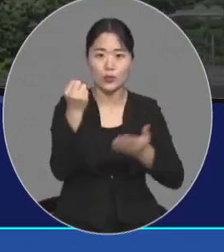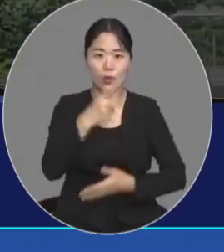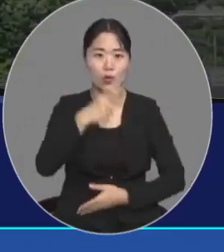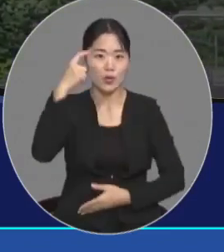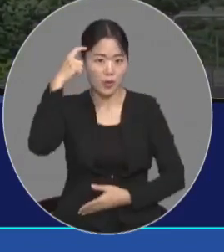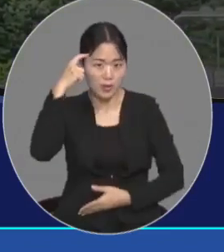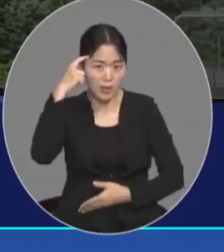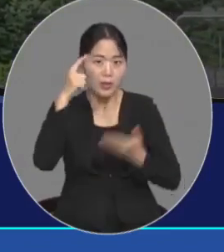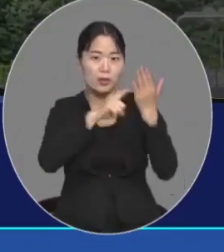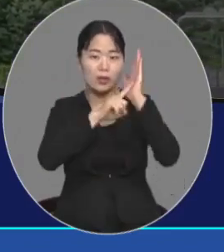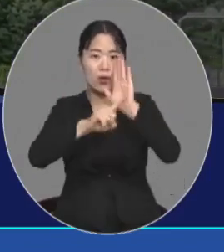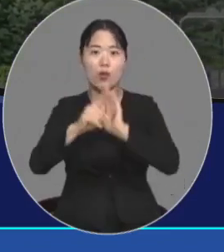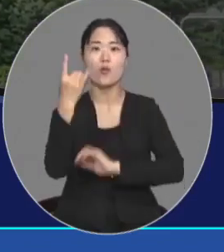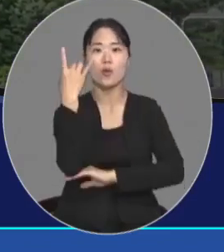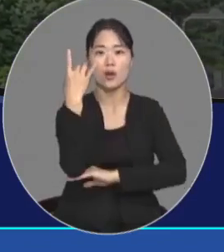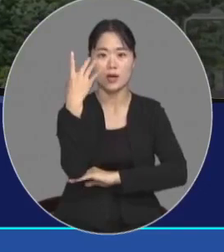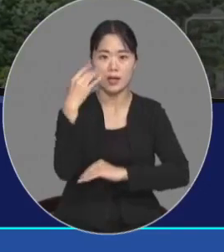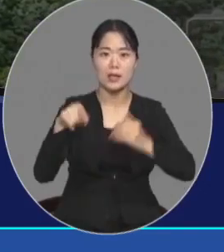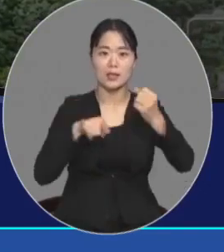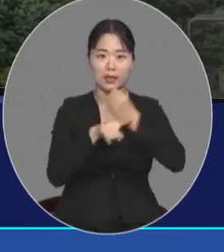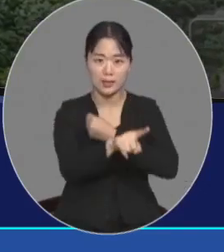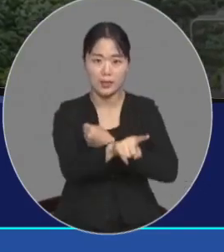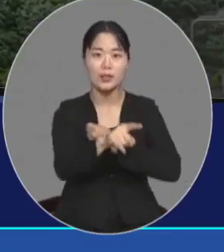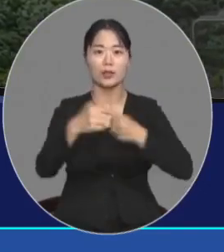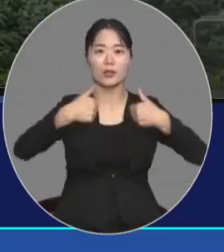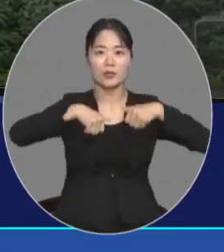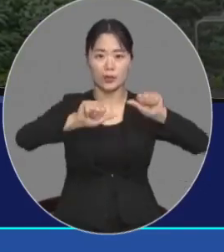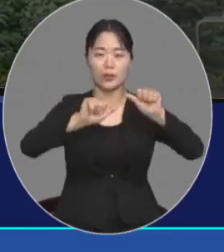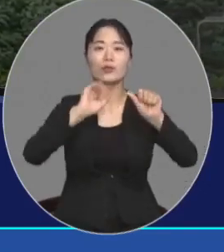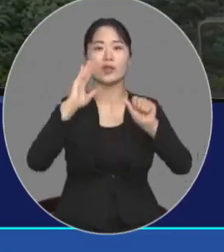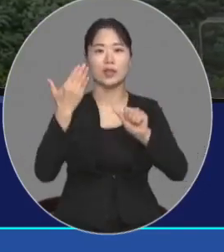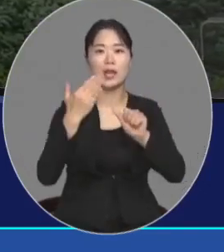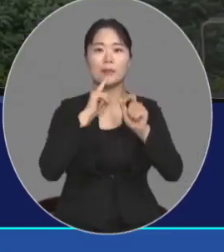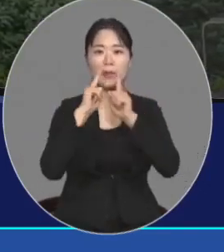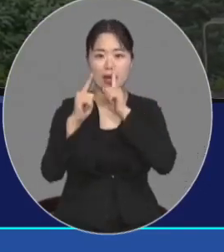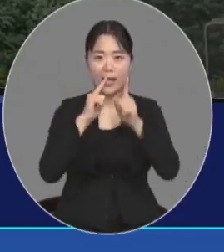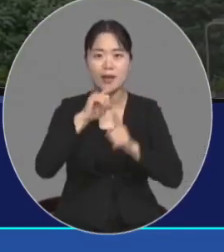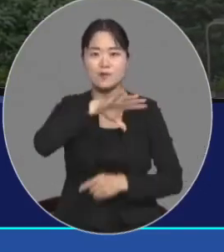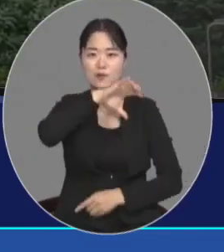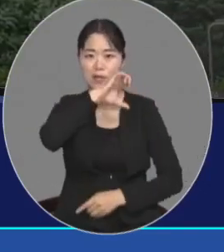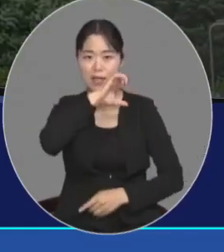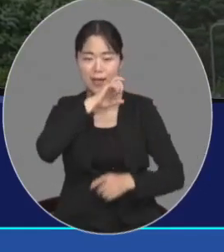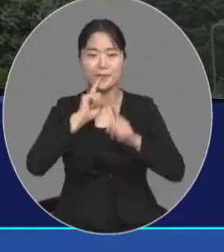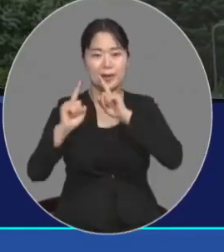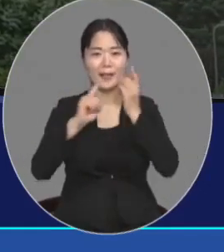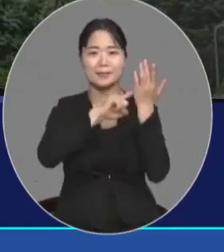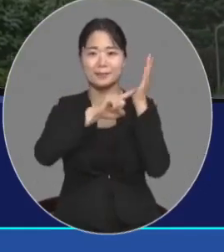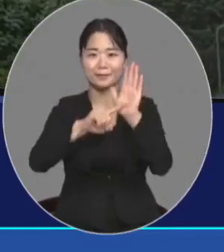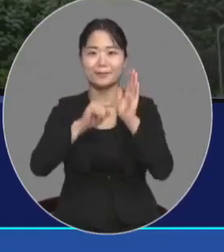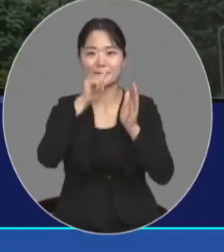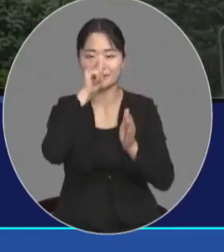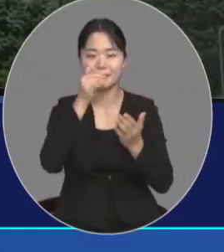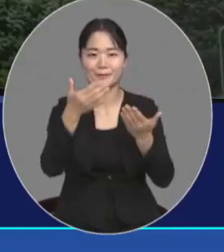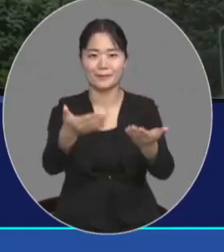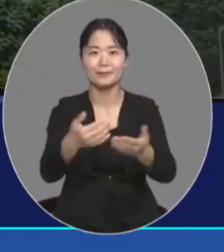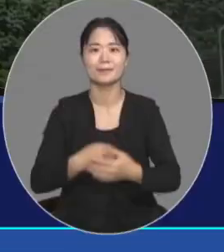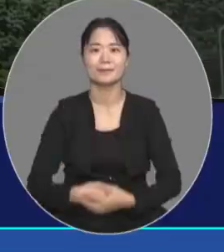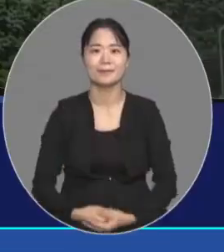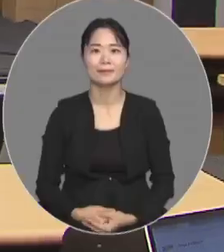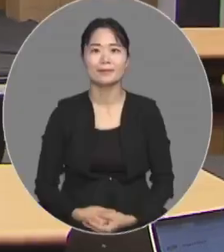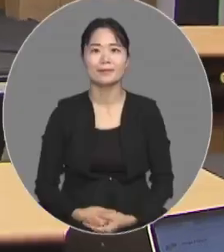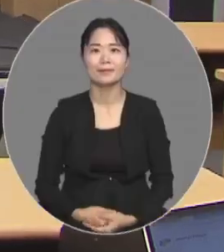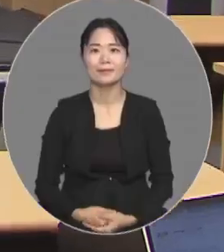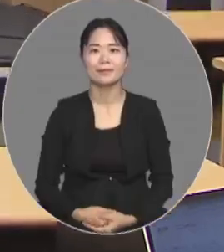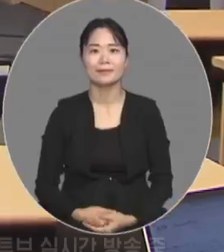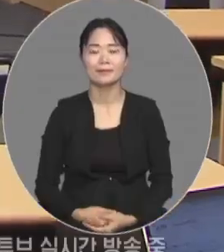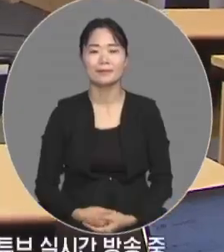각인시키려는 본래 취지와 진위가 훼손됐다며 불만을 드러내기도 했습니다. 배은주 기자의 보도입니다.